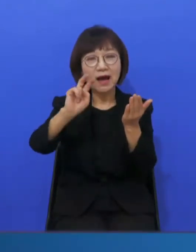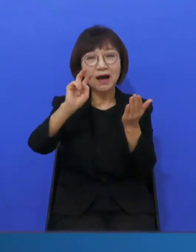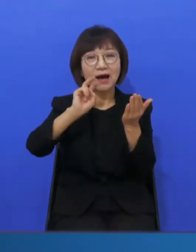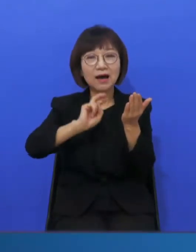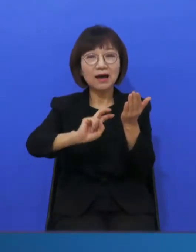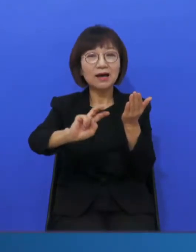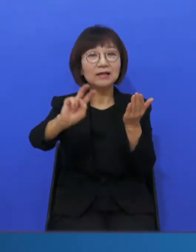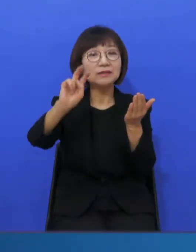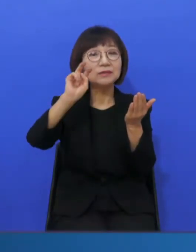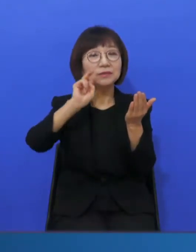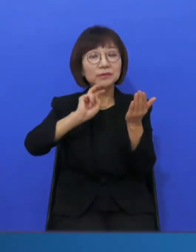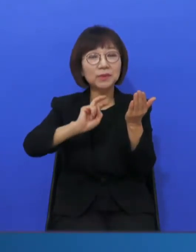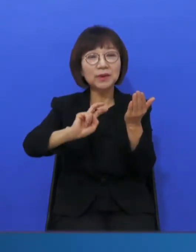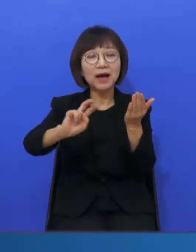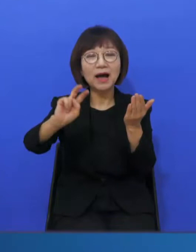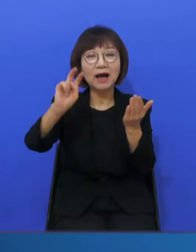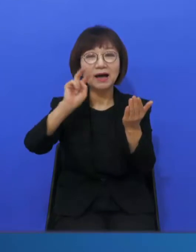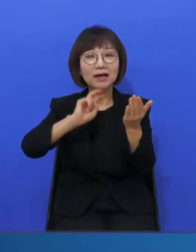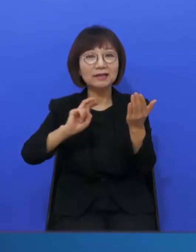주를